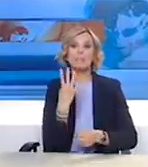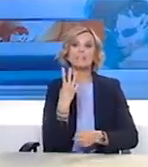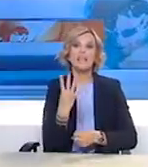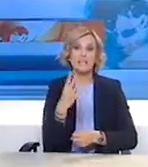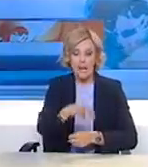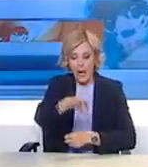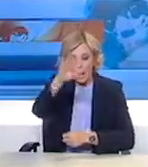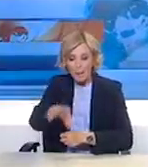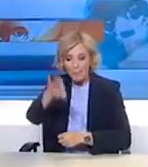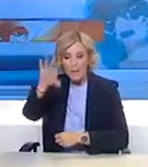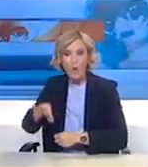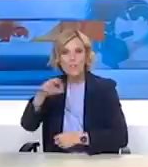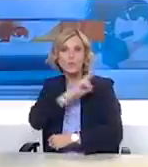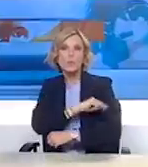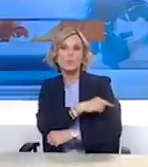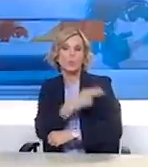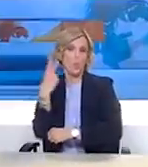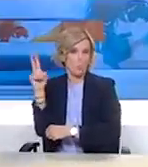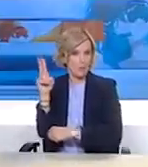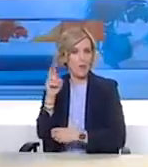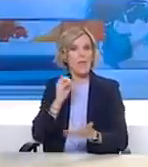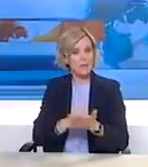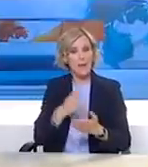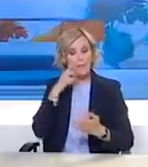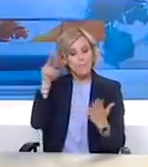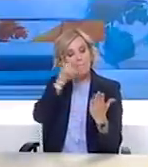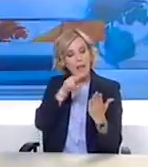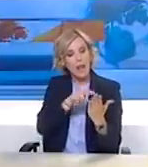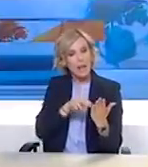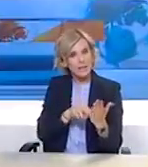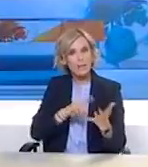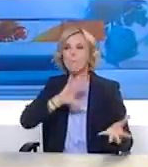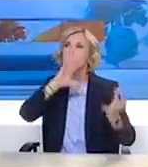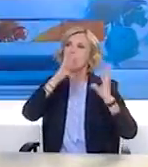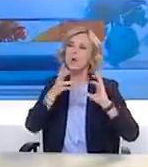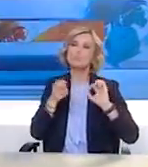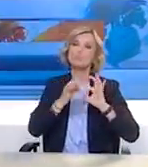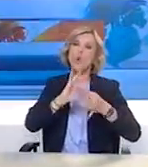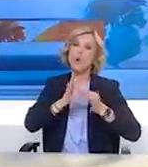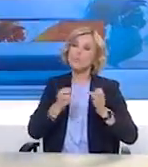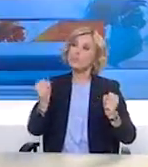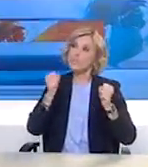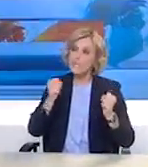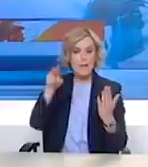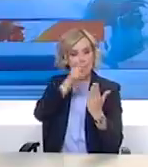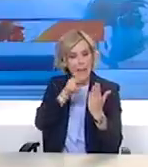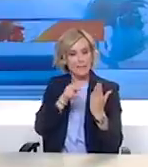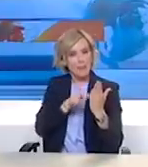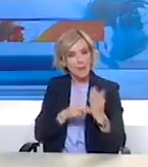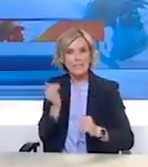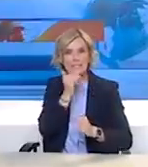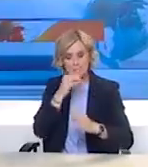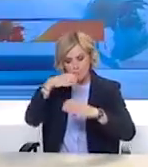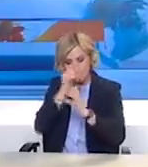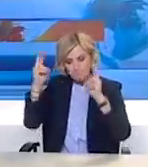από την Επιτροπή Εμπειρογνωμών Νοσοκομεία της χώρας και μέσω της μελέτης Solidarity του Παγκόσμιου Οργανισμού Υγείας, η οποία σύντομα θα αρχίσει